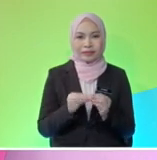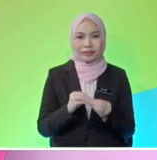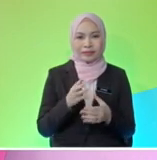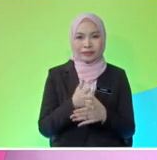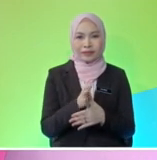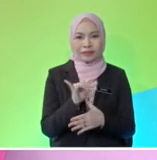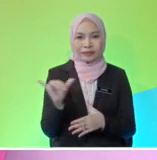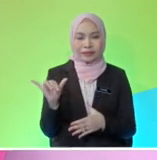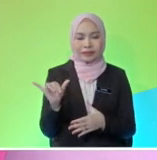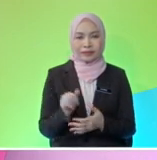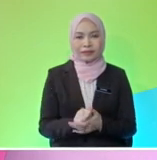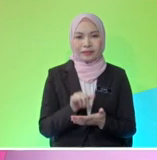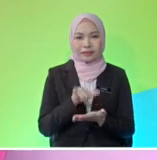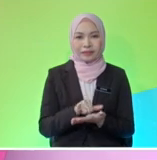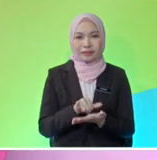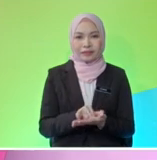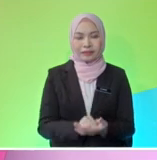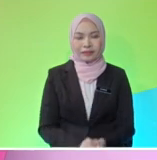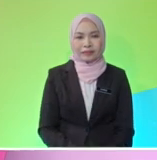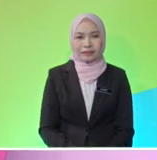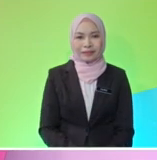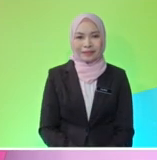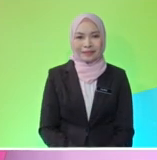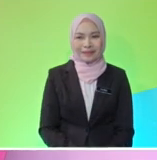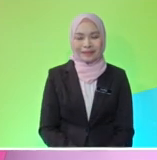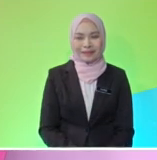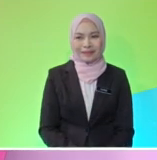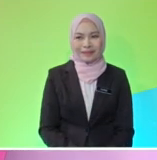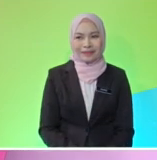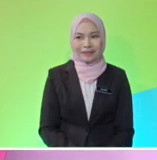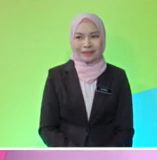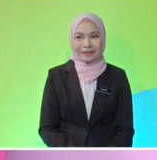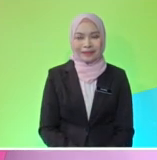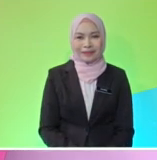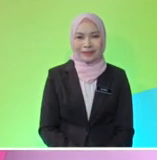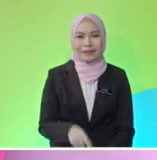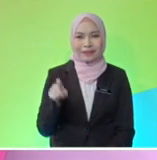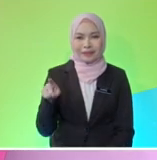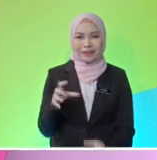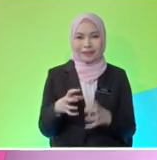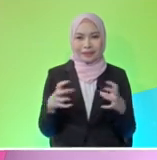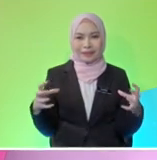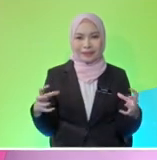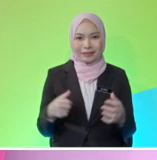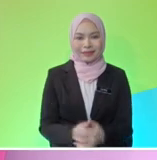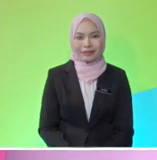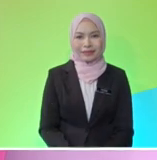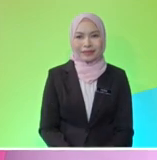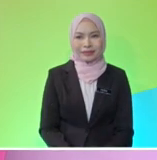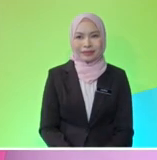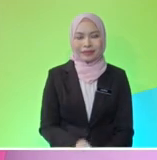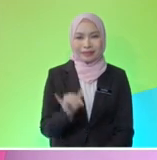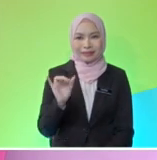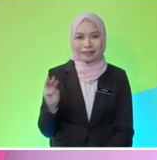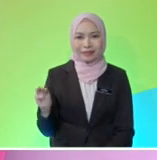Iaitu agak-agak nombor berapa ni? Boleh teka ke? Titiknya banyaknya, titik dia kan? Ha, murid-murid kata nombor